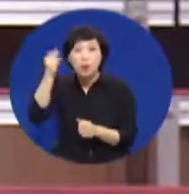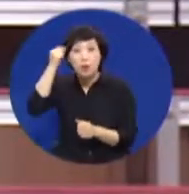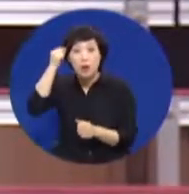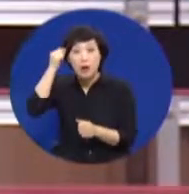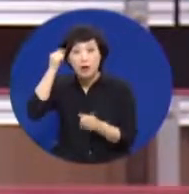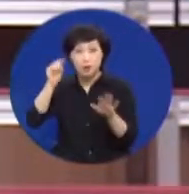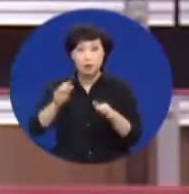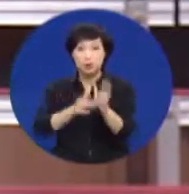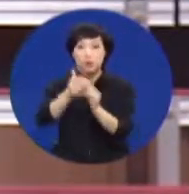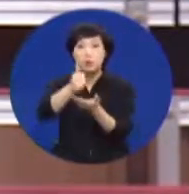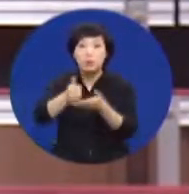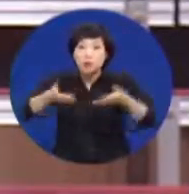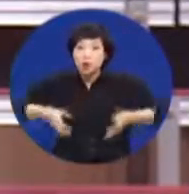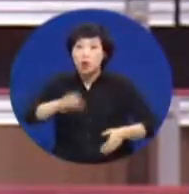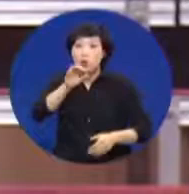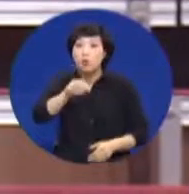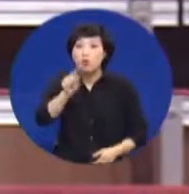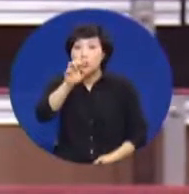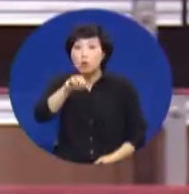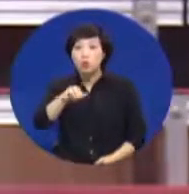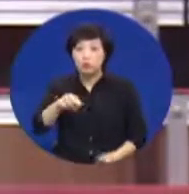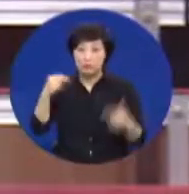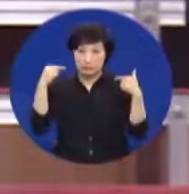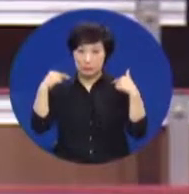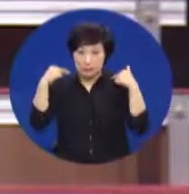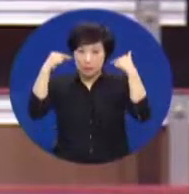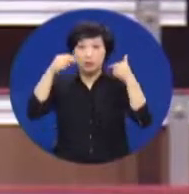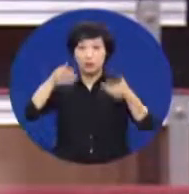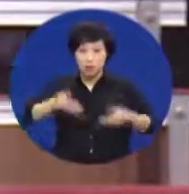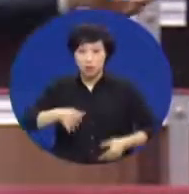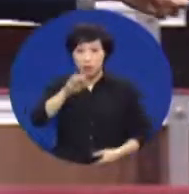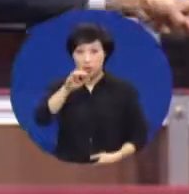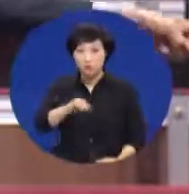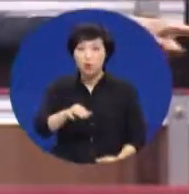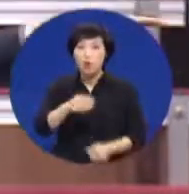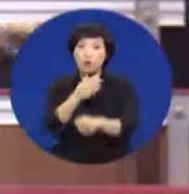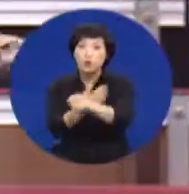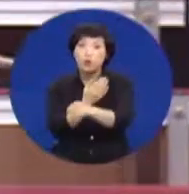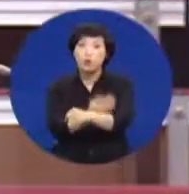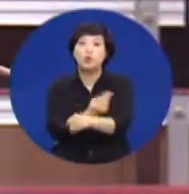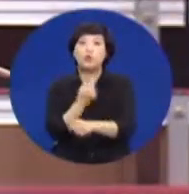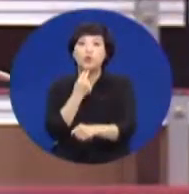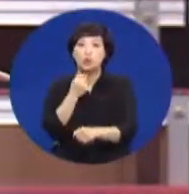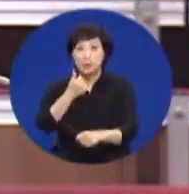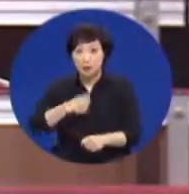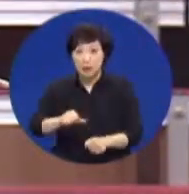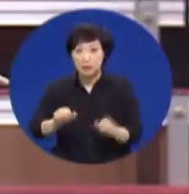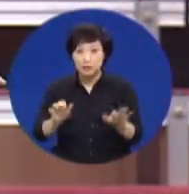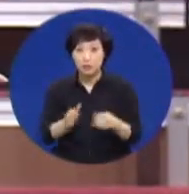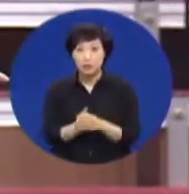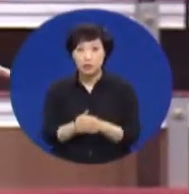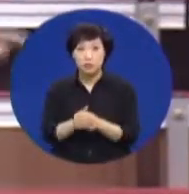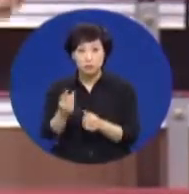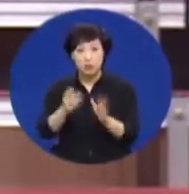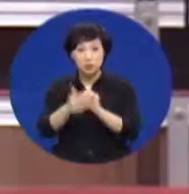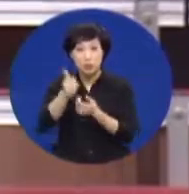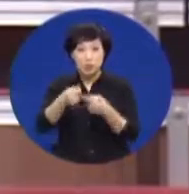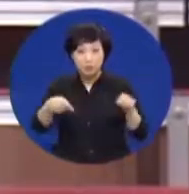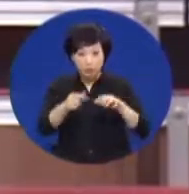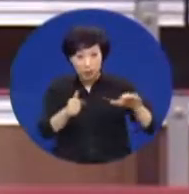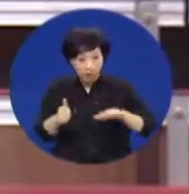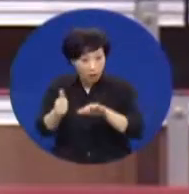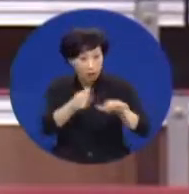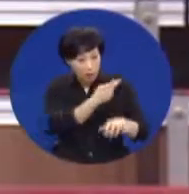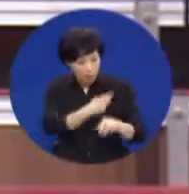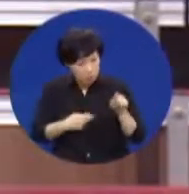자신도 나사렛 출신이요 요셉이의 아들이요 따르다니는 제자들 꼬라지 나오고 아,